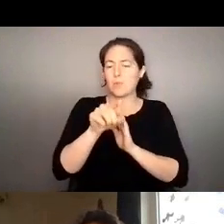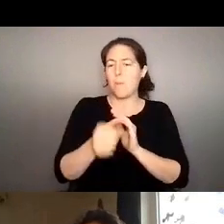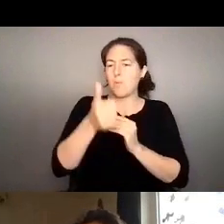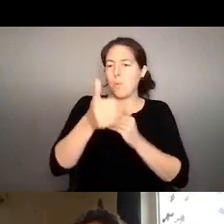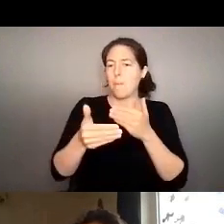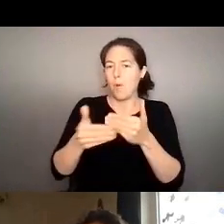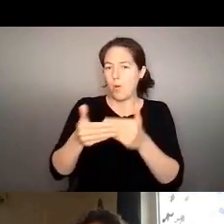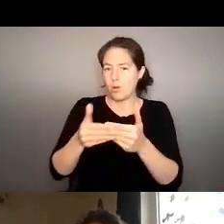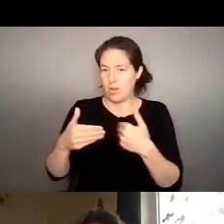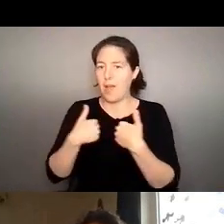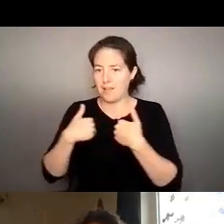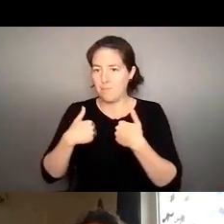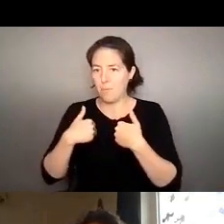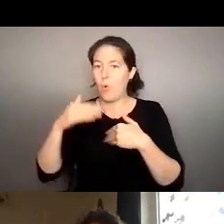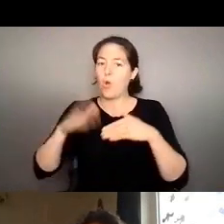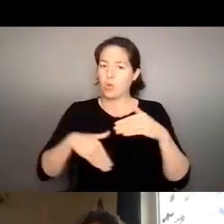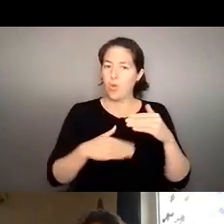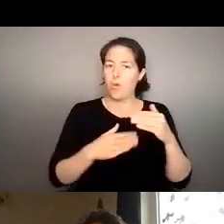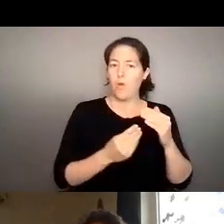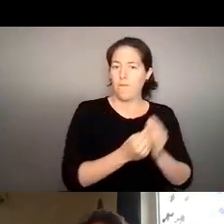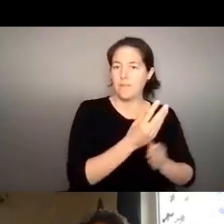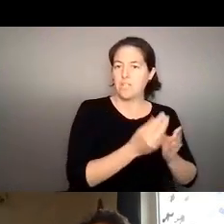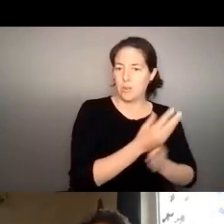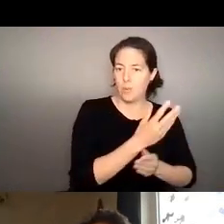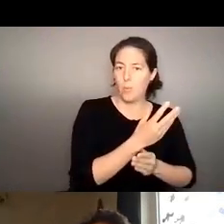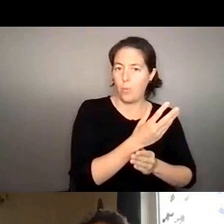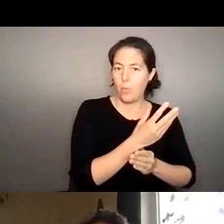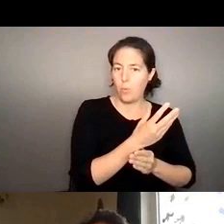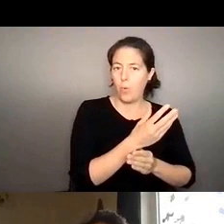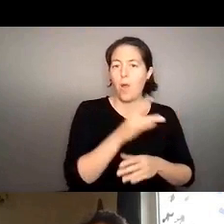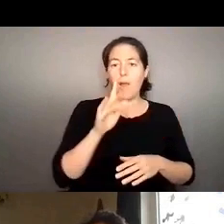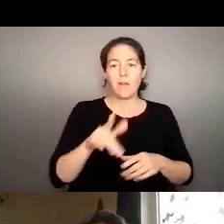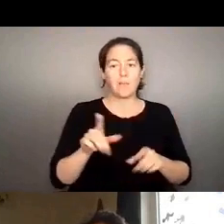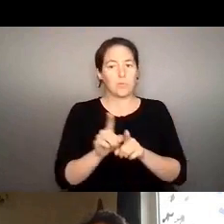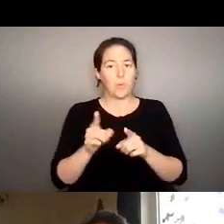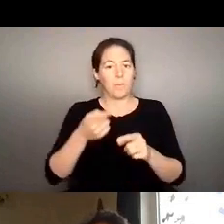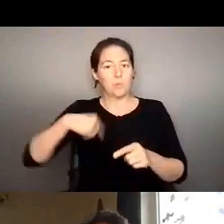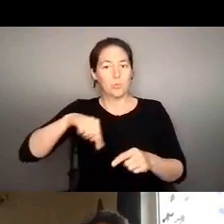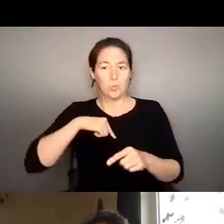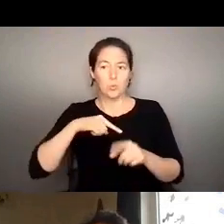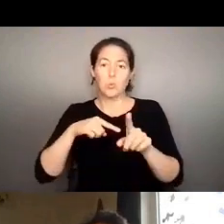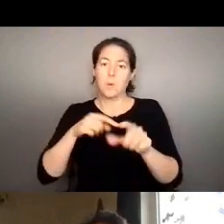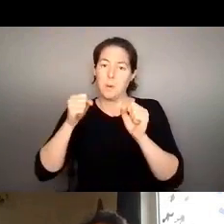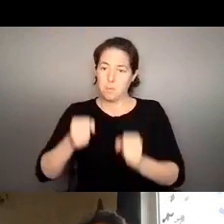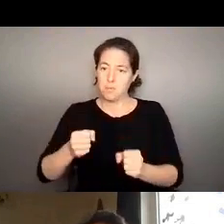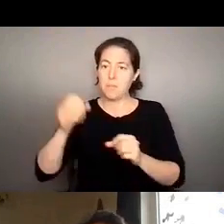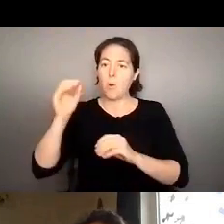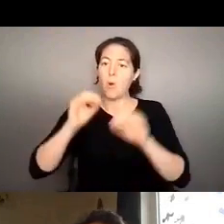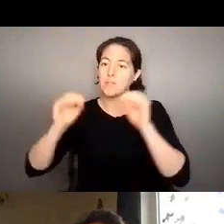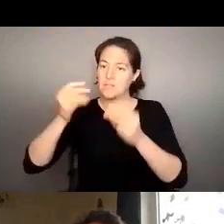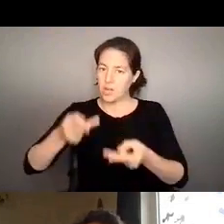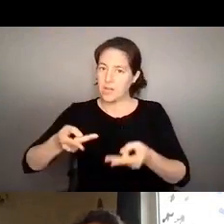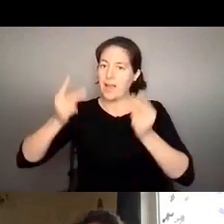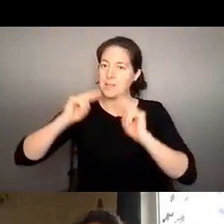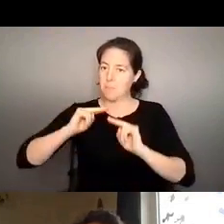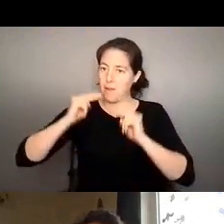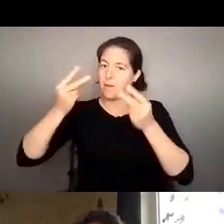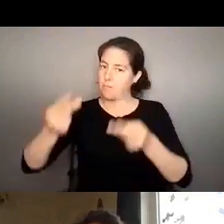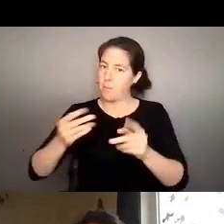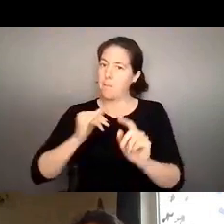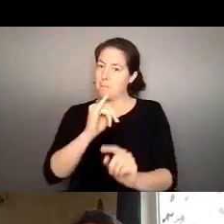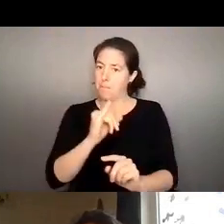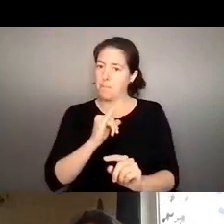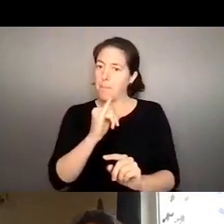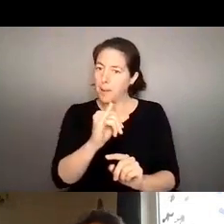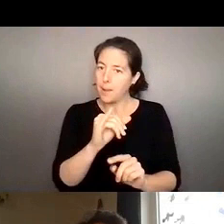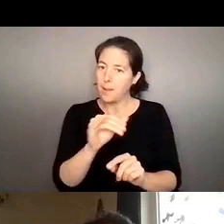des animaux que des végétaux parce que, tout comme nous, il va inspirer de l'oxygène puis expirer du